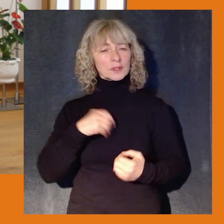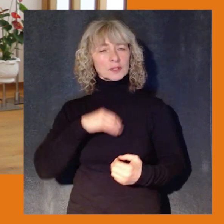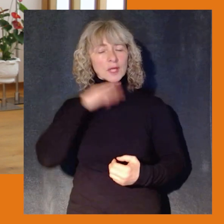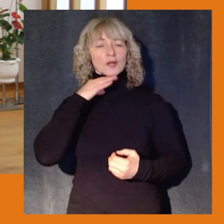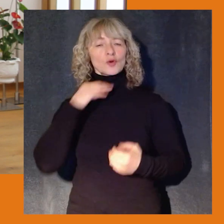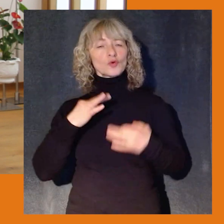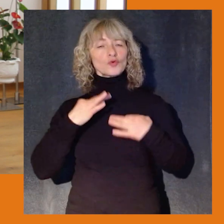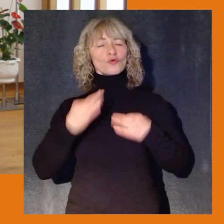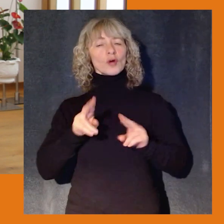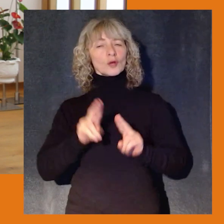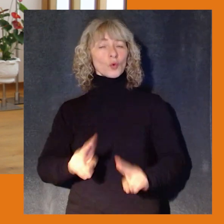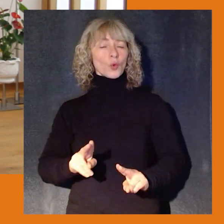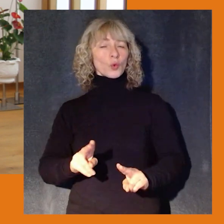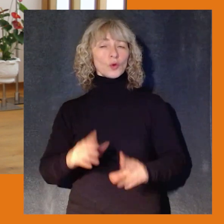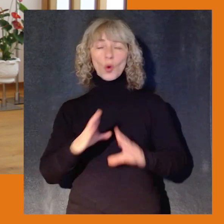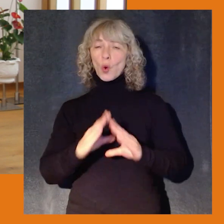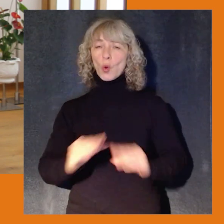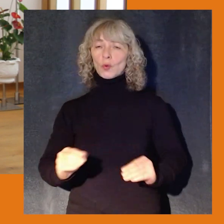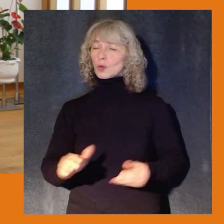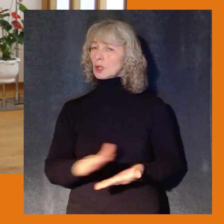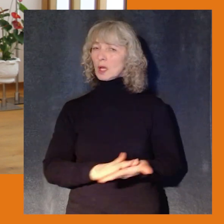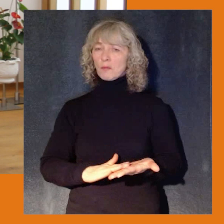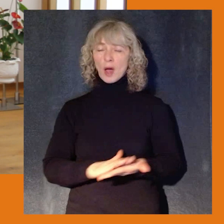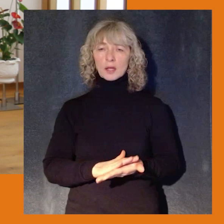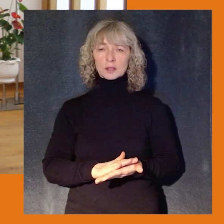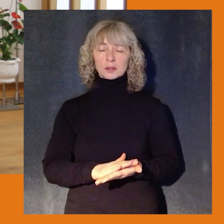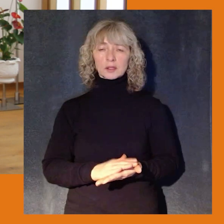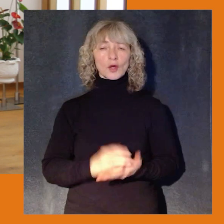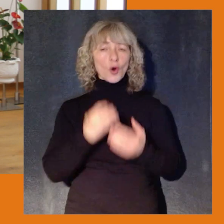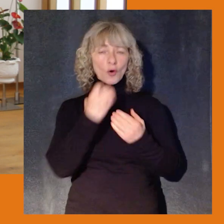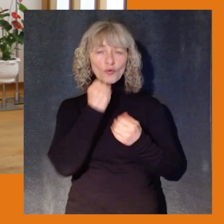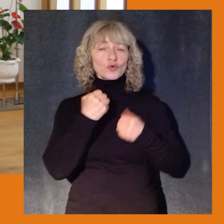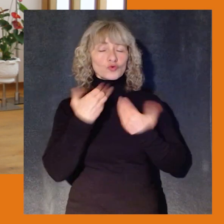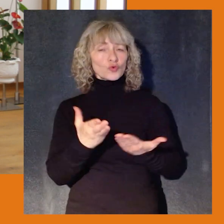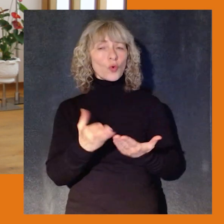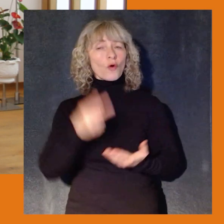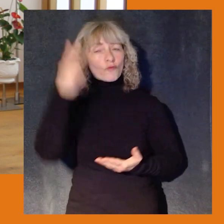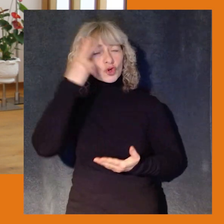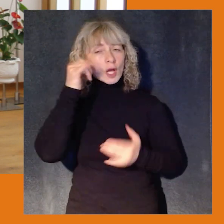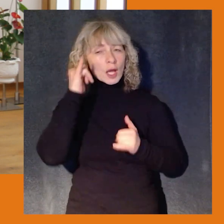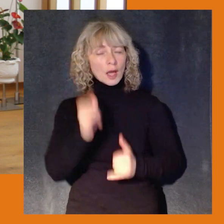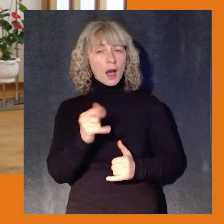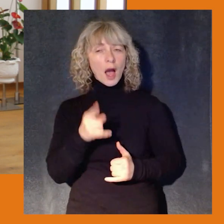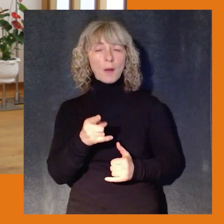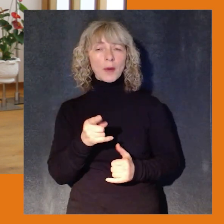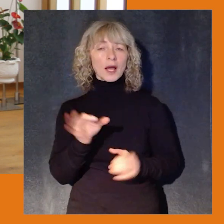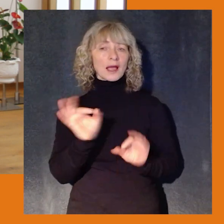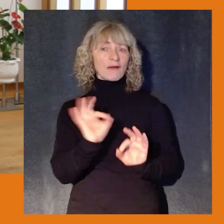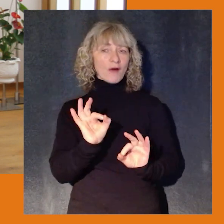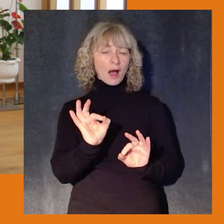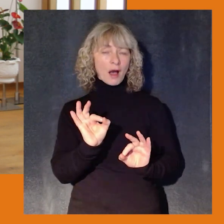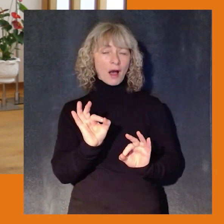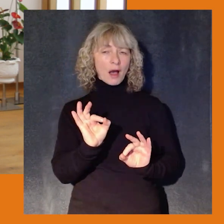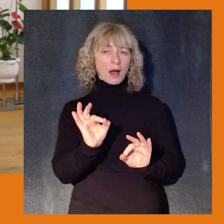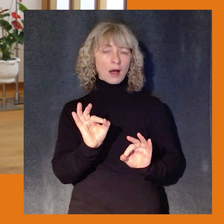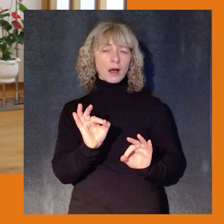schneller, satter, beruhigter Zustand nicht die Lösung sein. Die Sehnsucht danach ist verständlich, aber